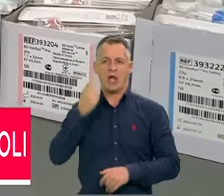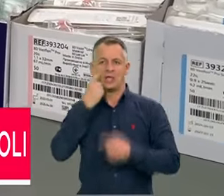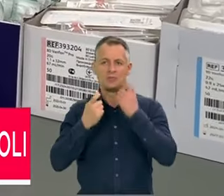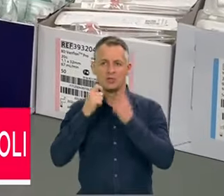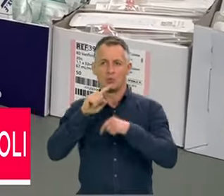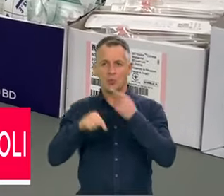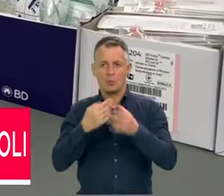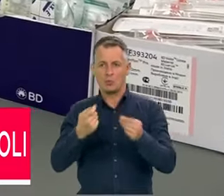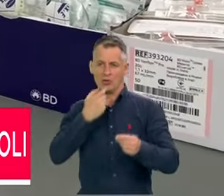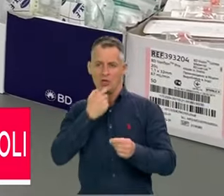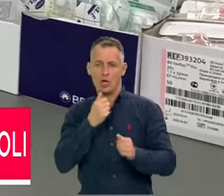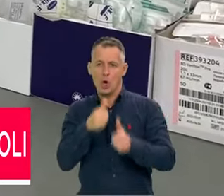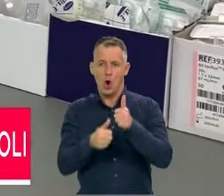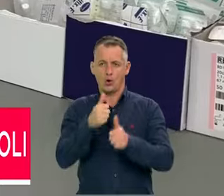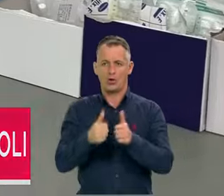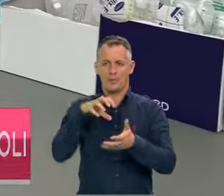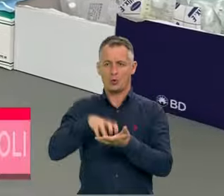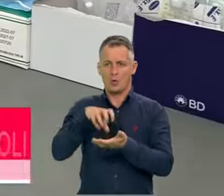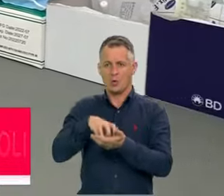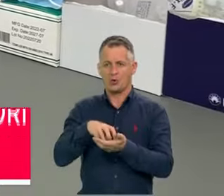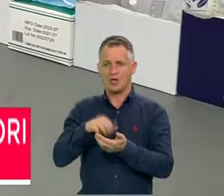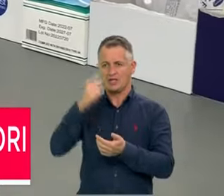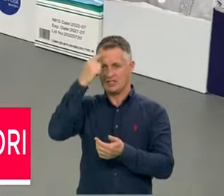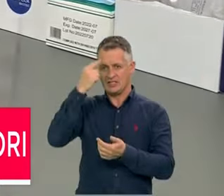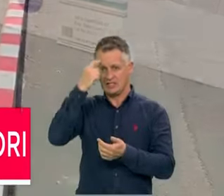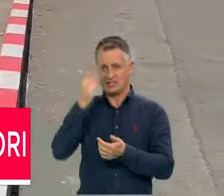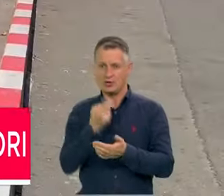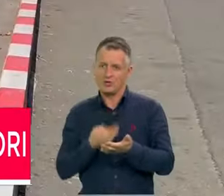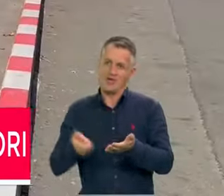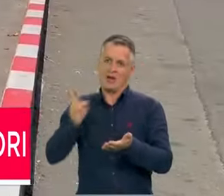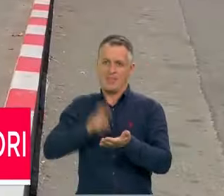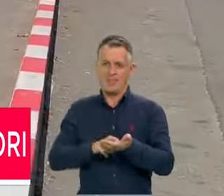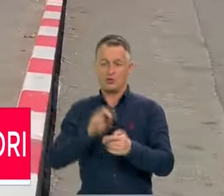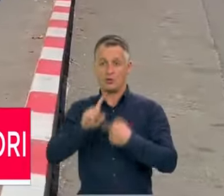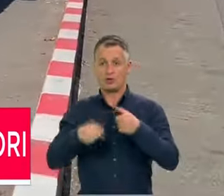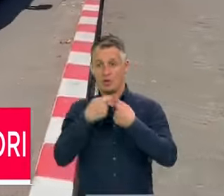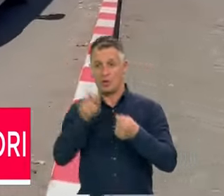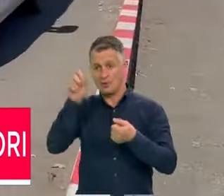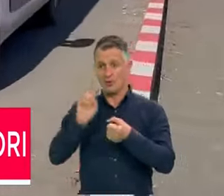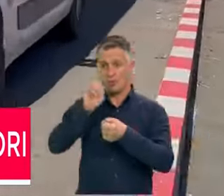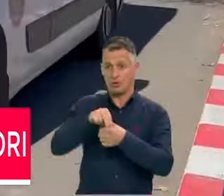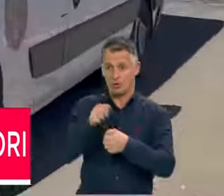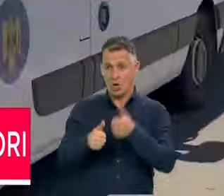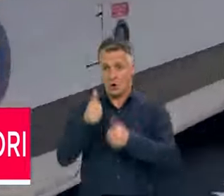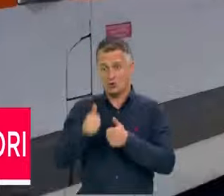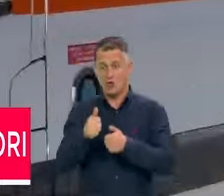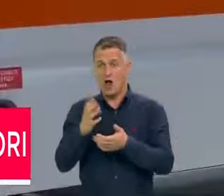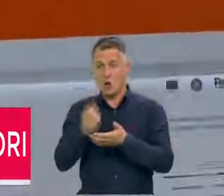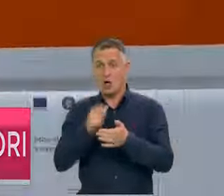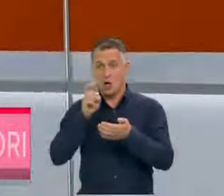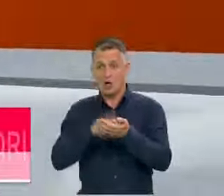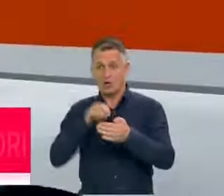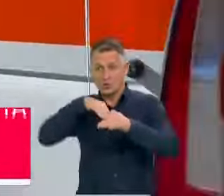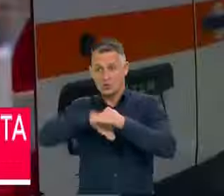mulți ani concursul Ile pentru posturile de asistenți medicali vor fi repetate după ce toți candidații au luat note sub trecere la